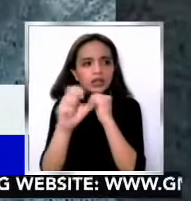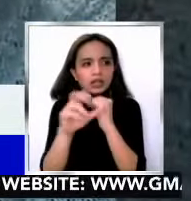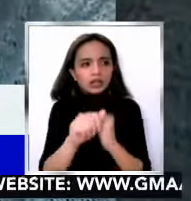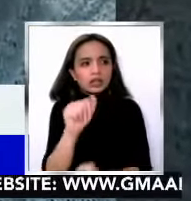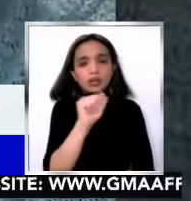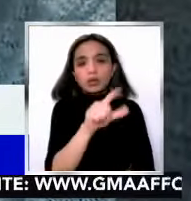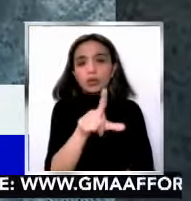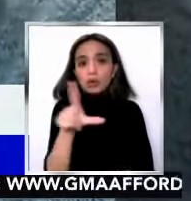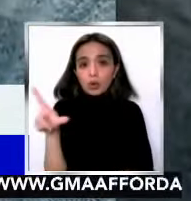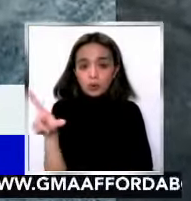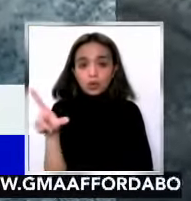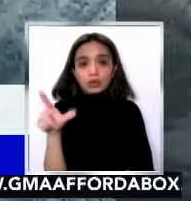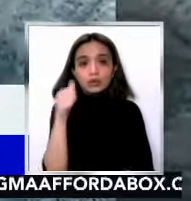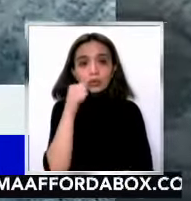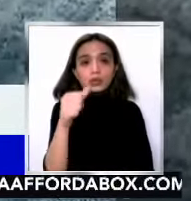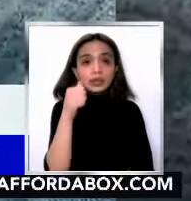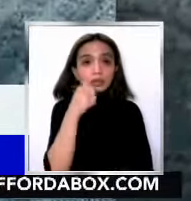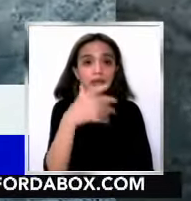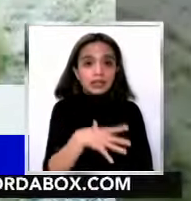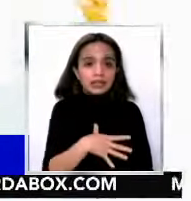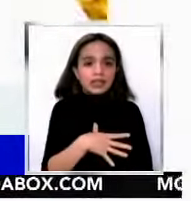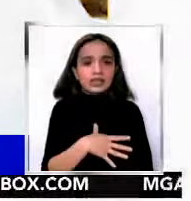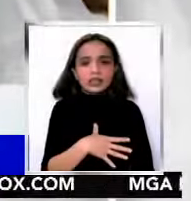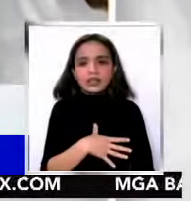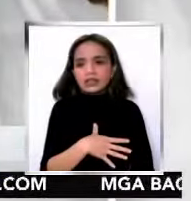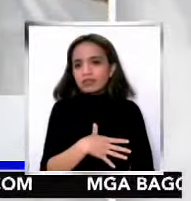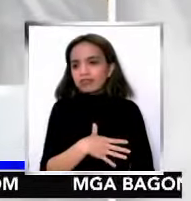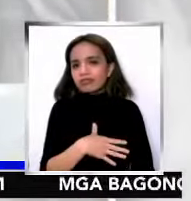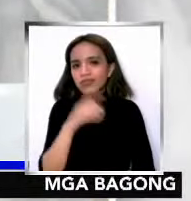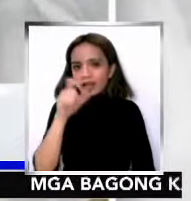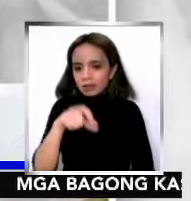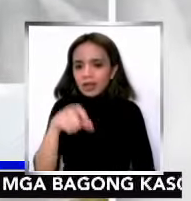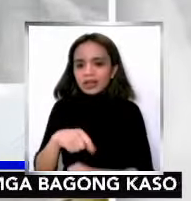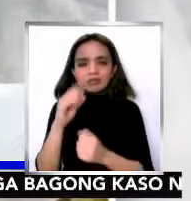world deserves to look beautiful in white.